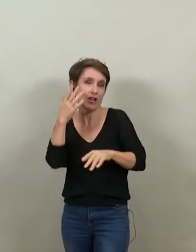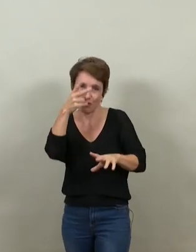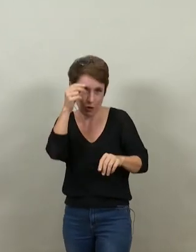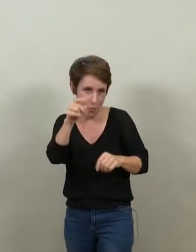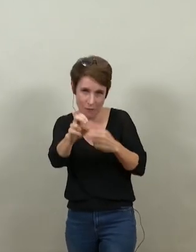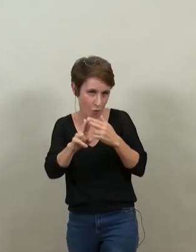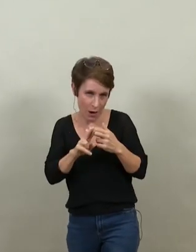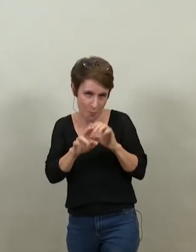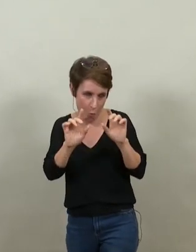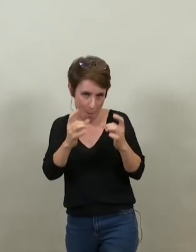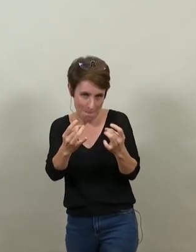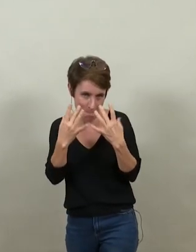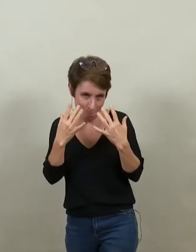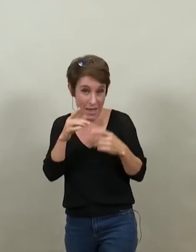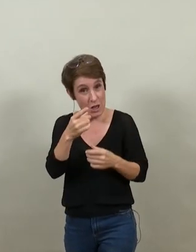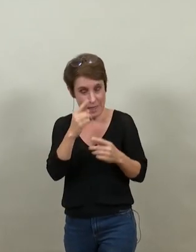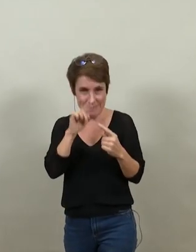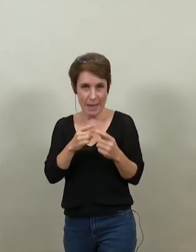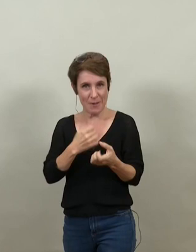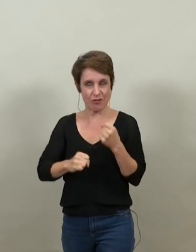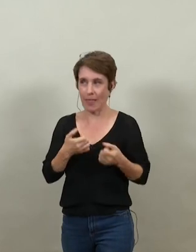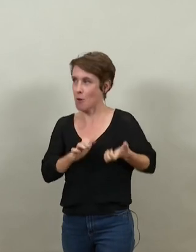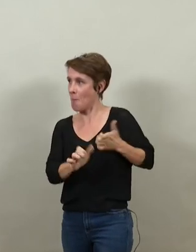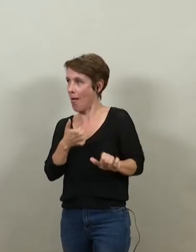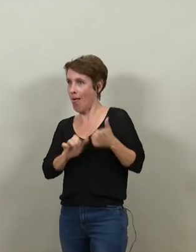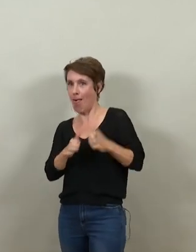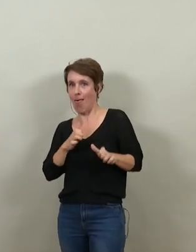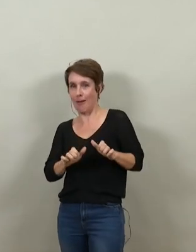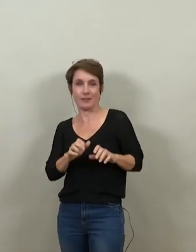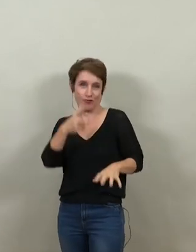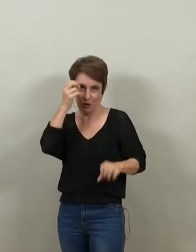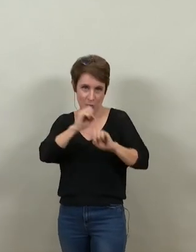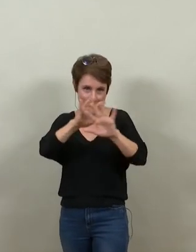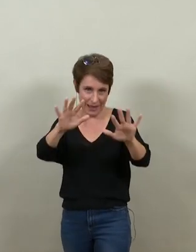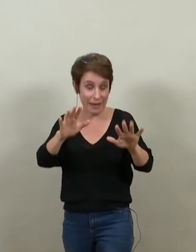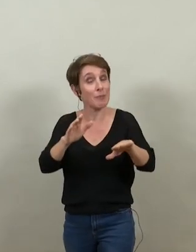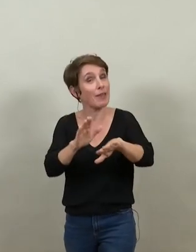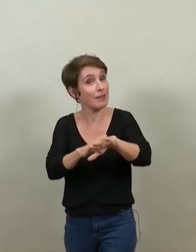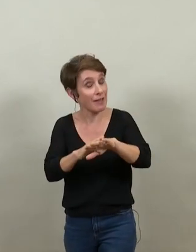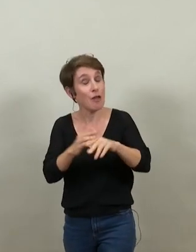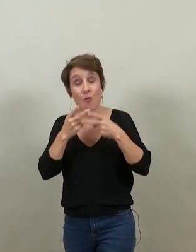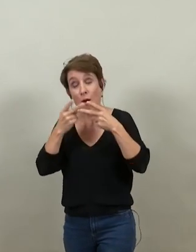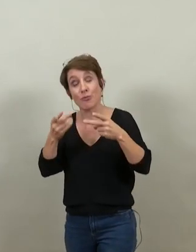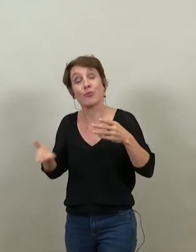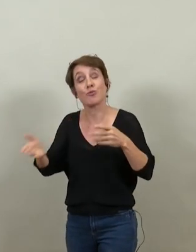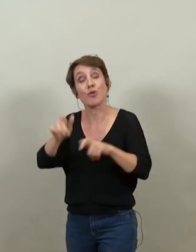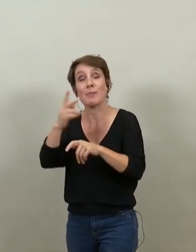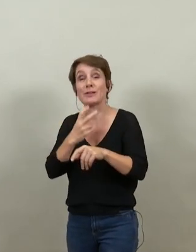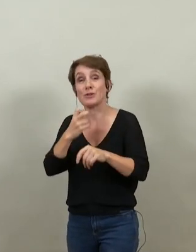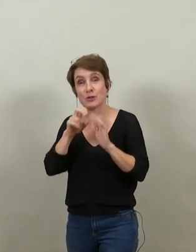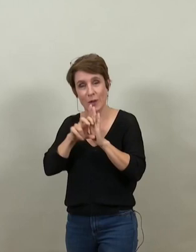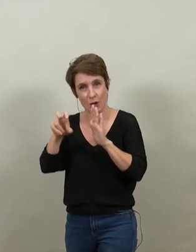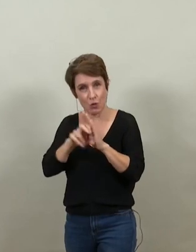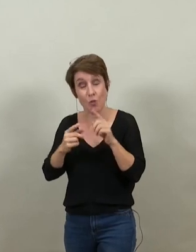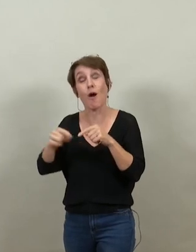un sujet qui qui vraiment vous gêne et que vous esquivez le plus possible mais que en 2019 dans le vœux qui a été voté par votre